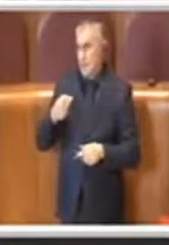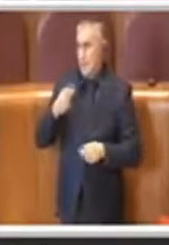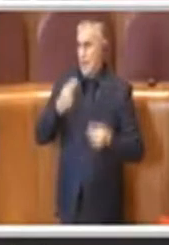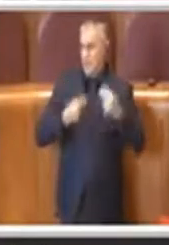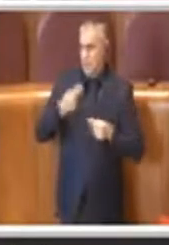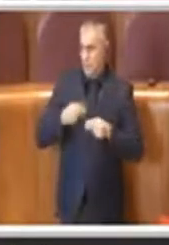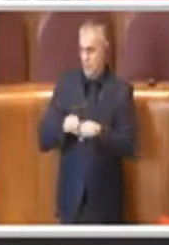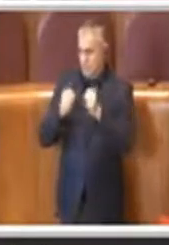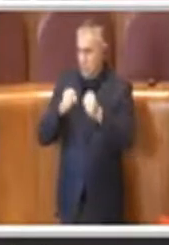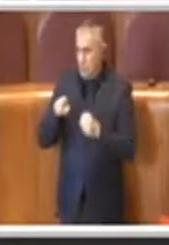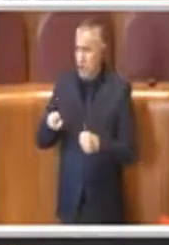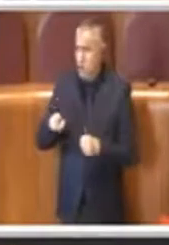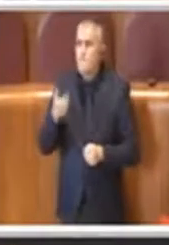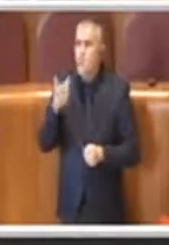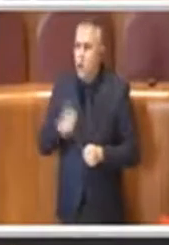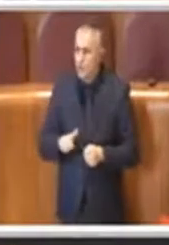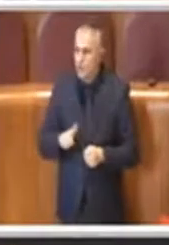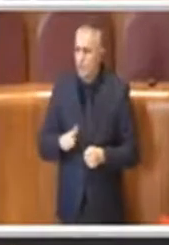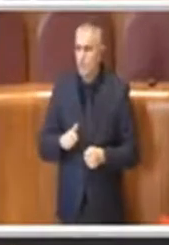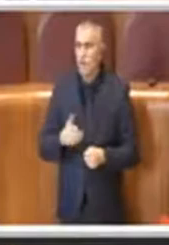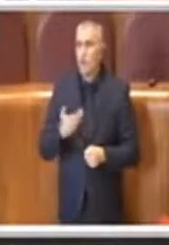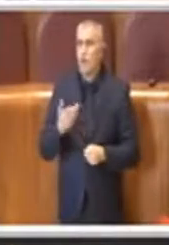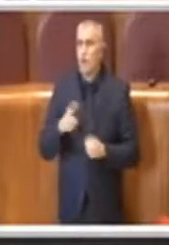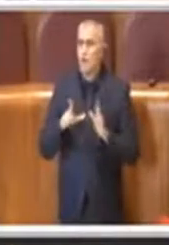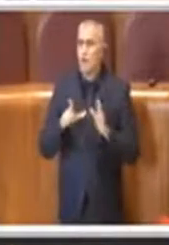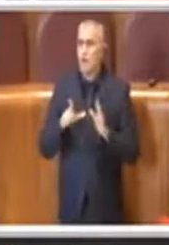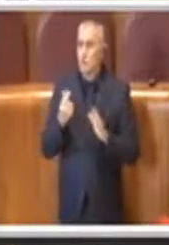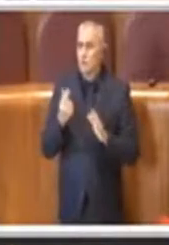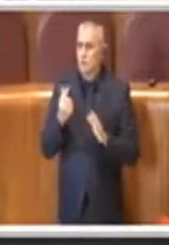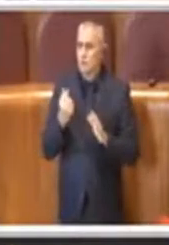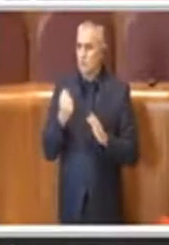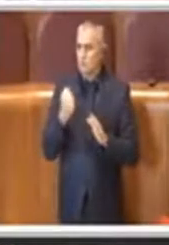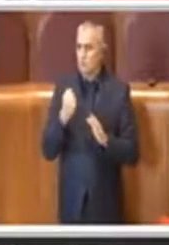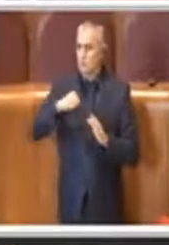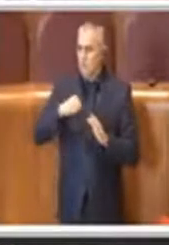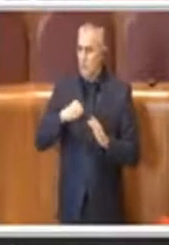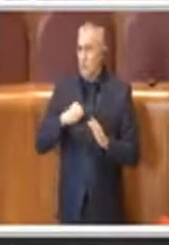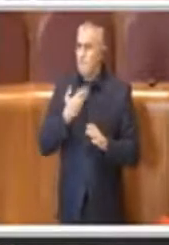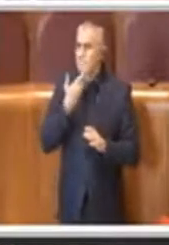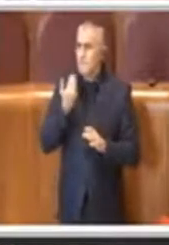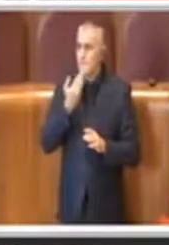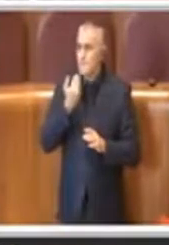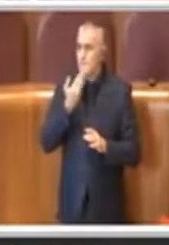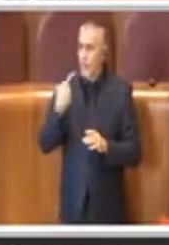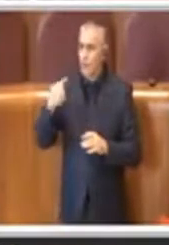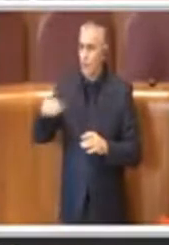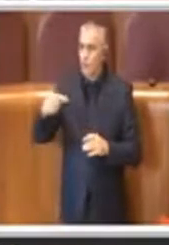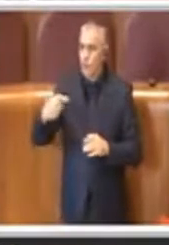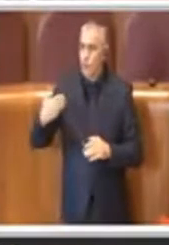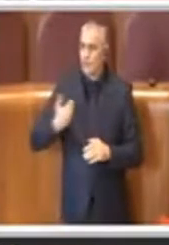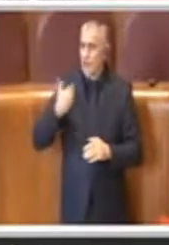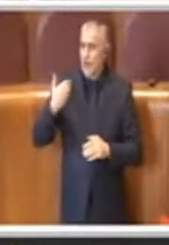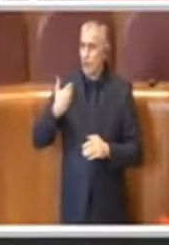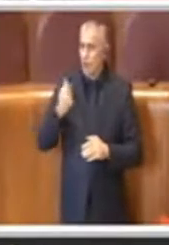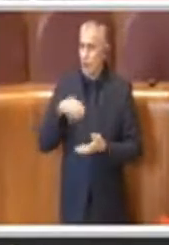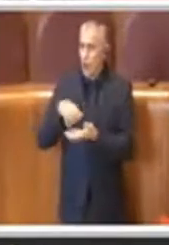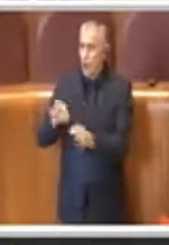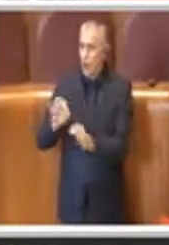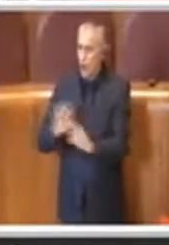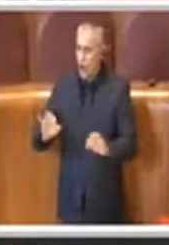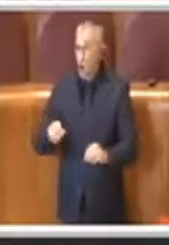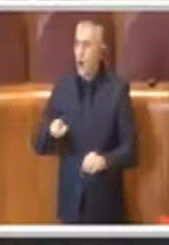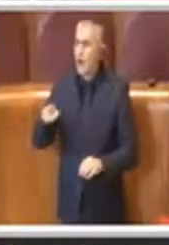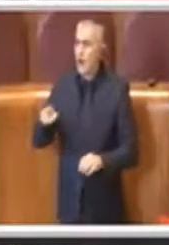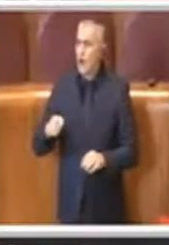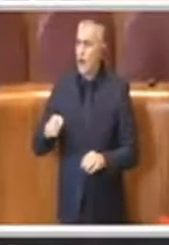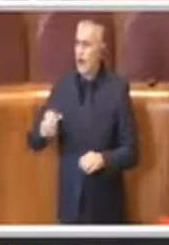dei leciti importi a riconoscimento appunto del danno subito. Ma che cosa avevano fatto le